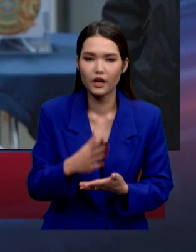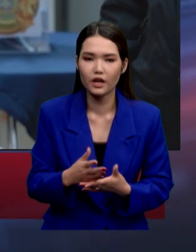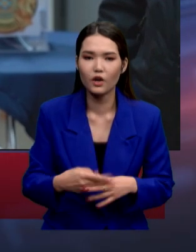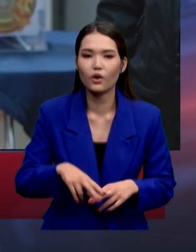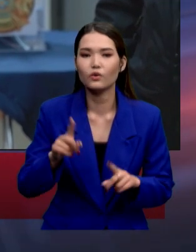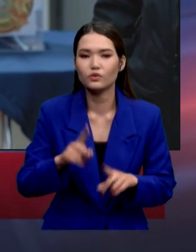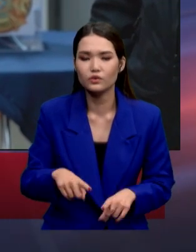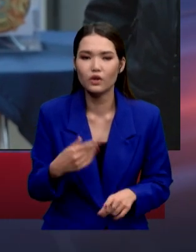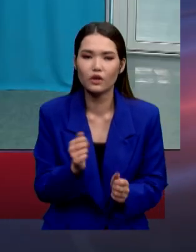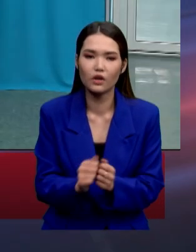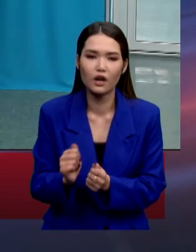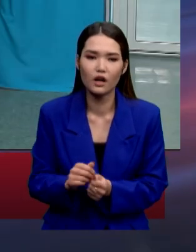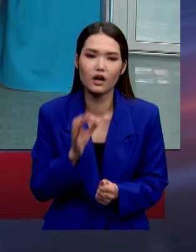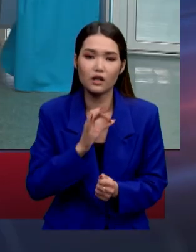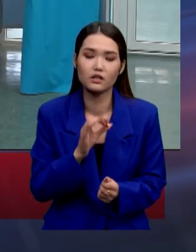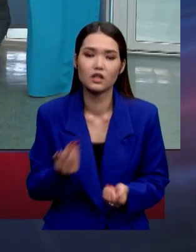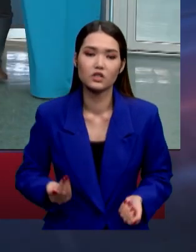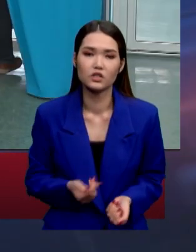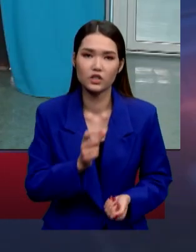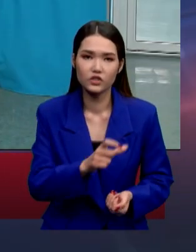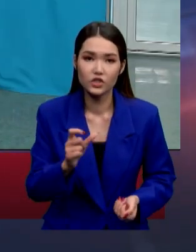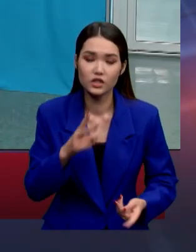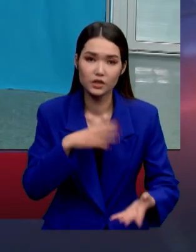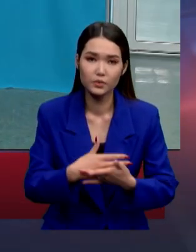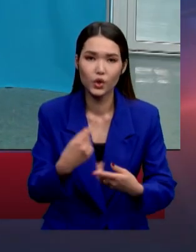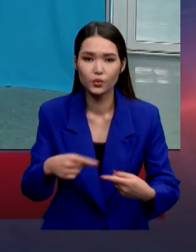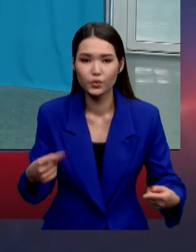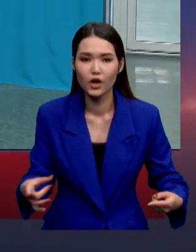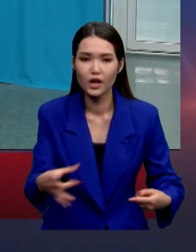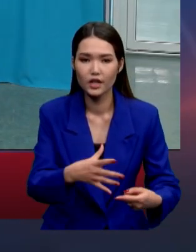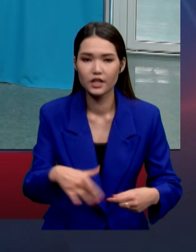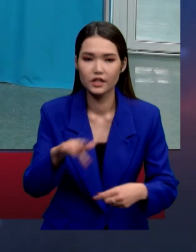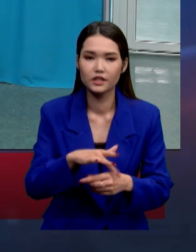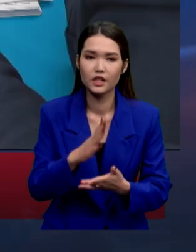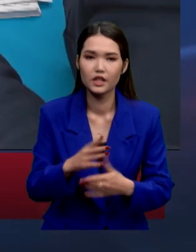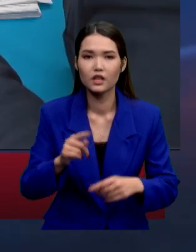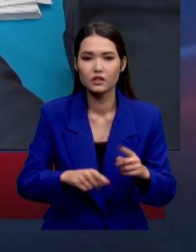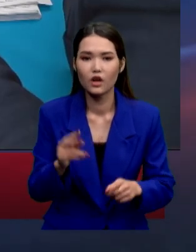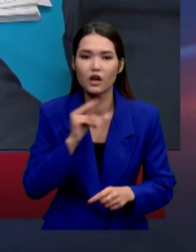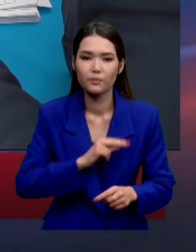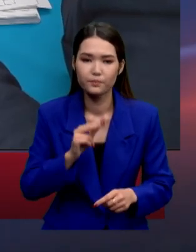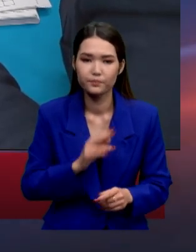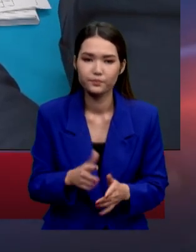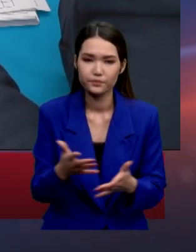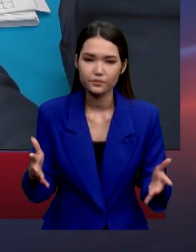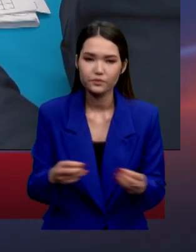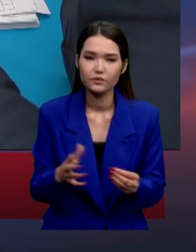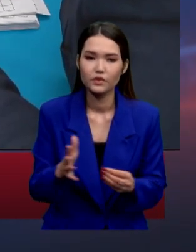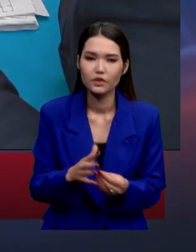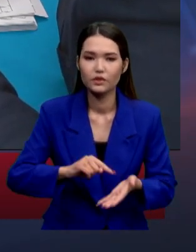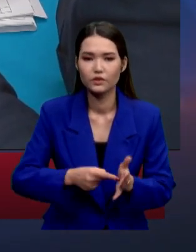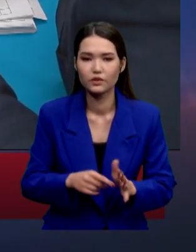Тенгизе свои голоса отдали как местные жители, так и приезжие из других регионов страны. Для них сегодня работали 15 передвижных пунктов